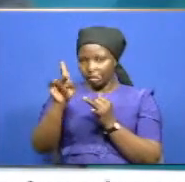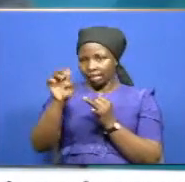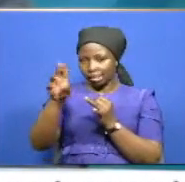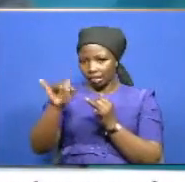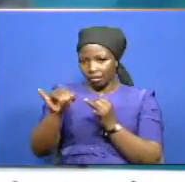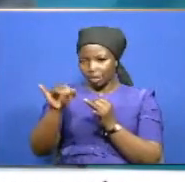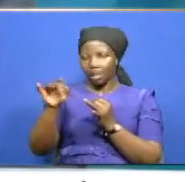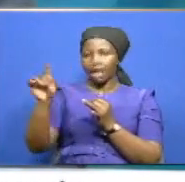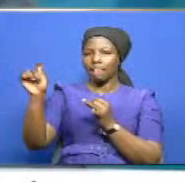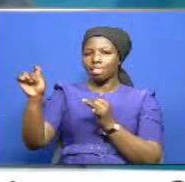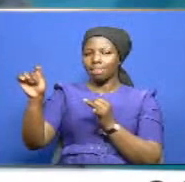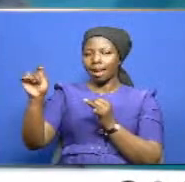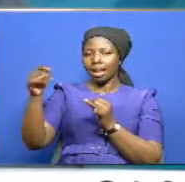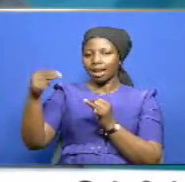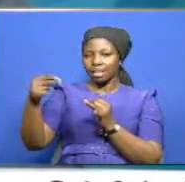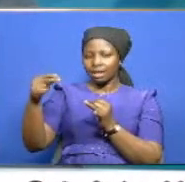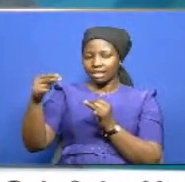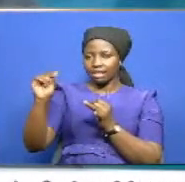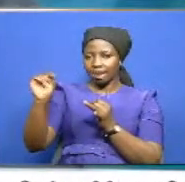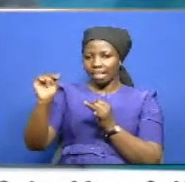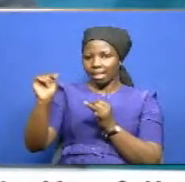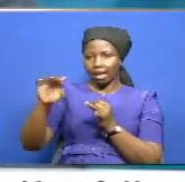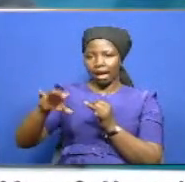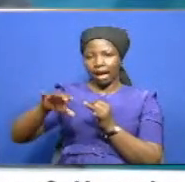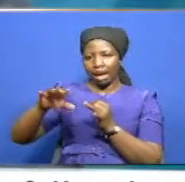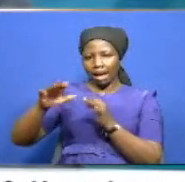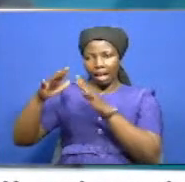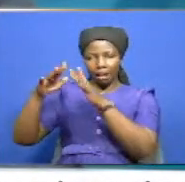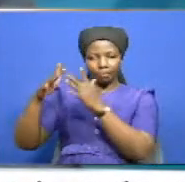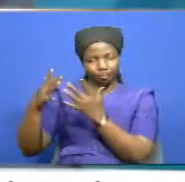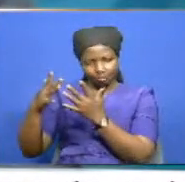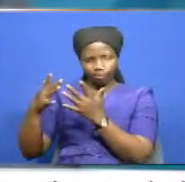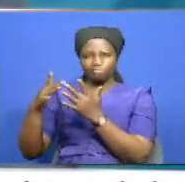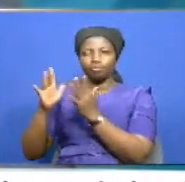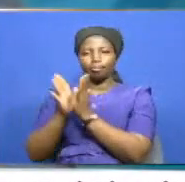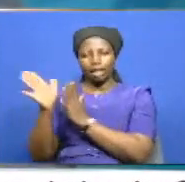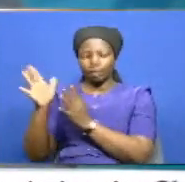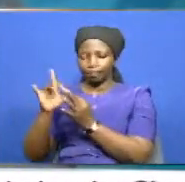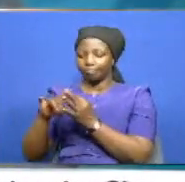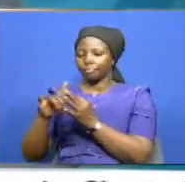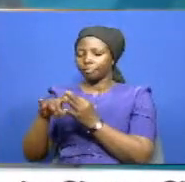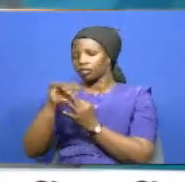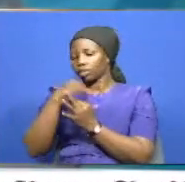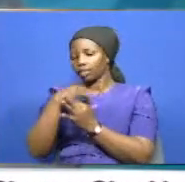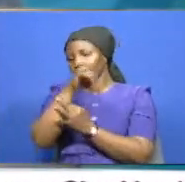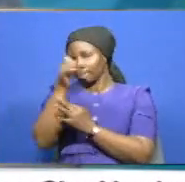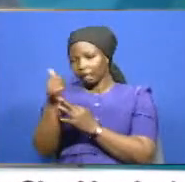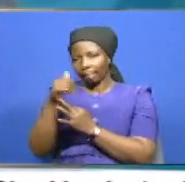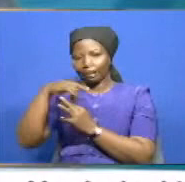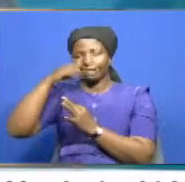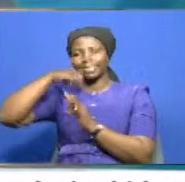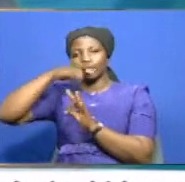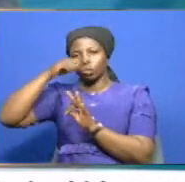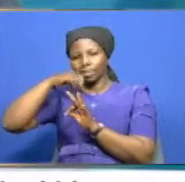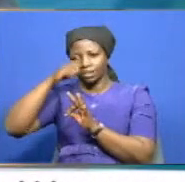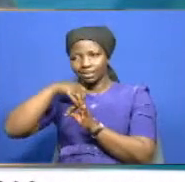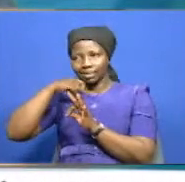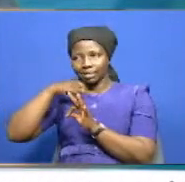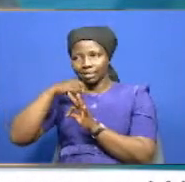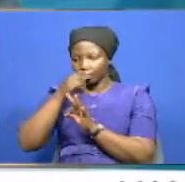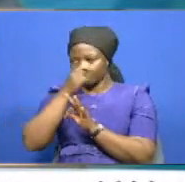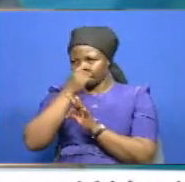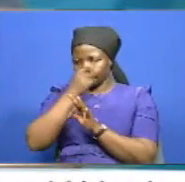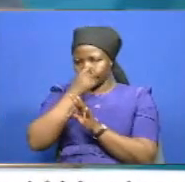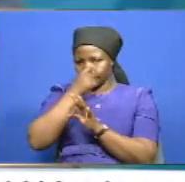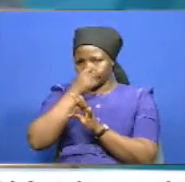Tharaka Nithi campus, place called Chakariga, tuko na Kewi Kitui, Kewi Kitui in Kitui